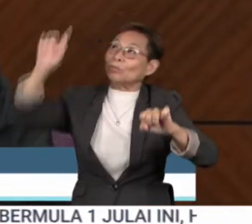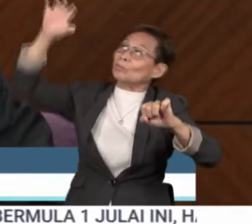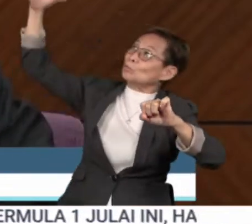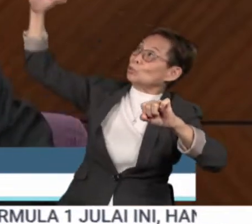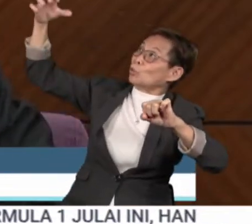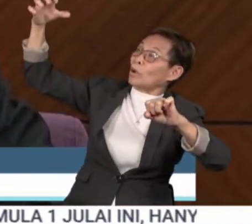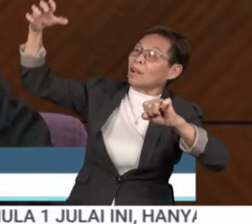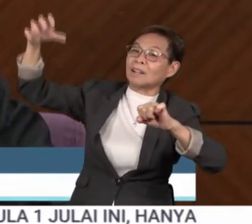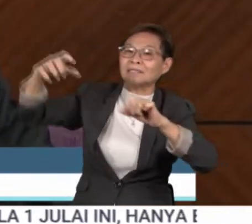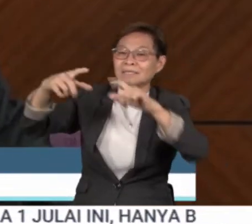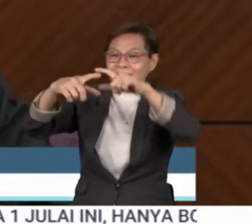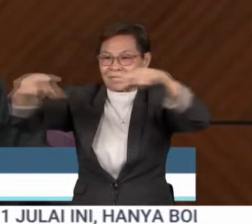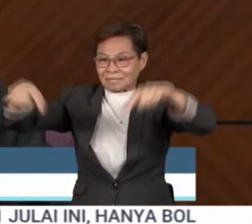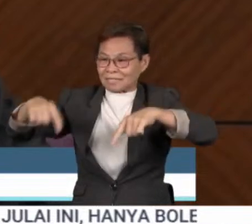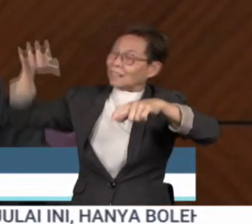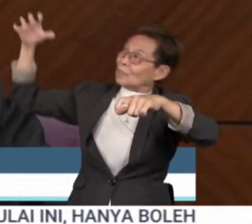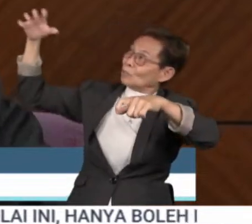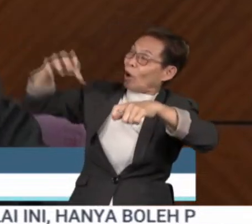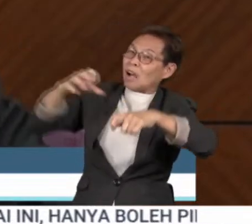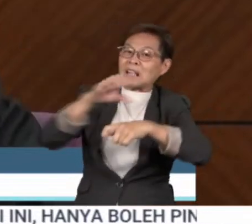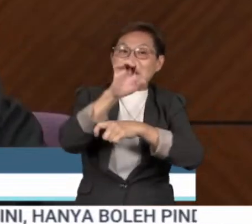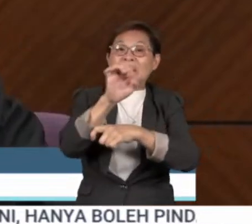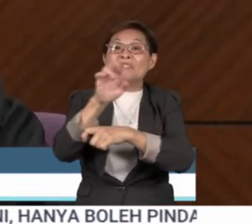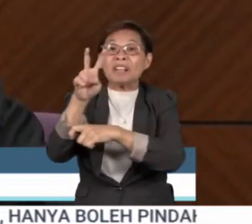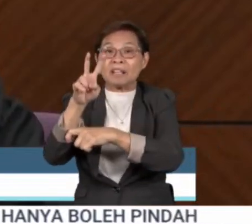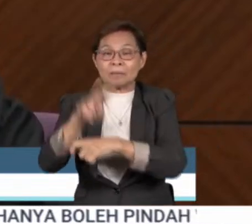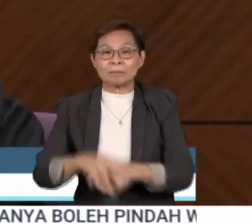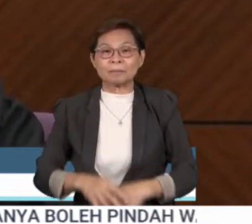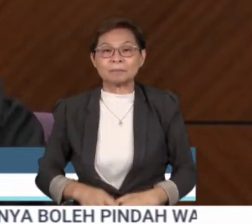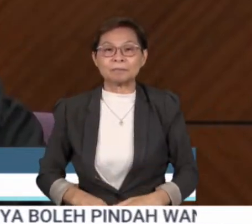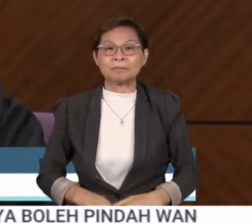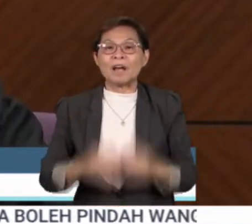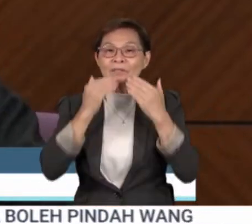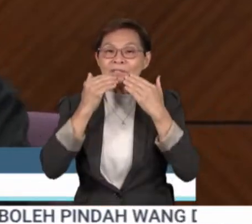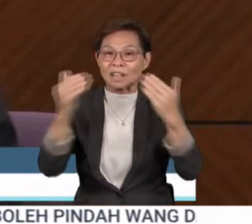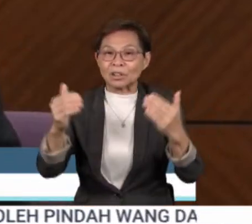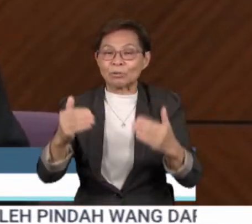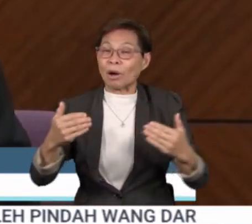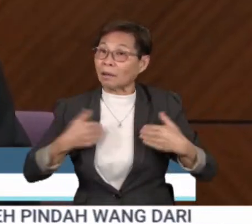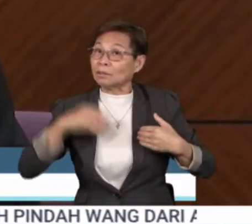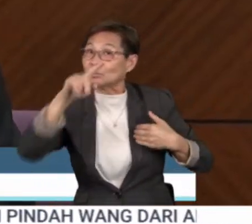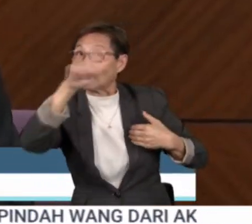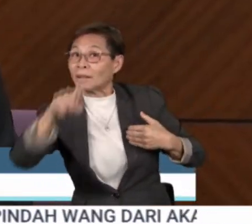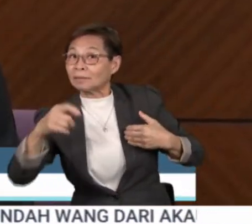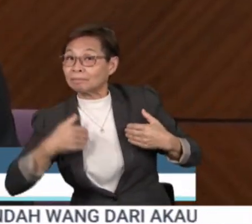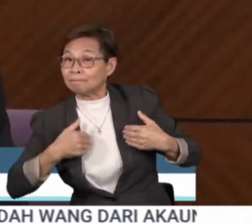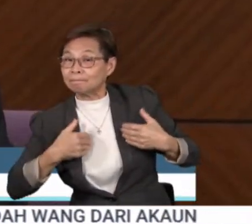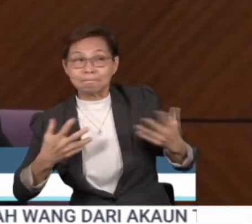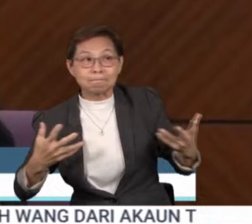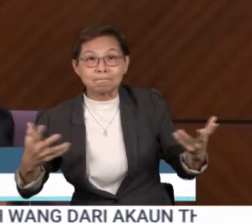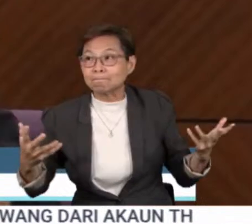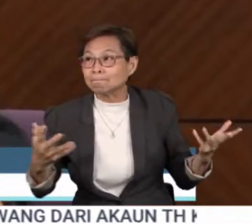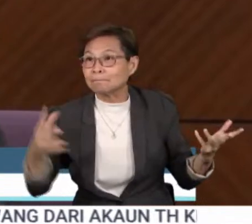Terima kasih. Soalan?